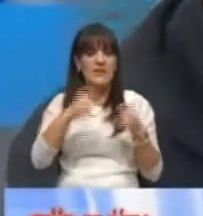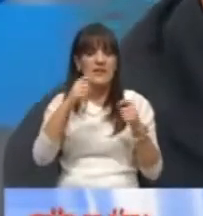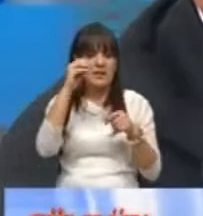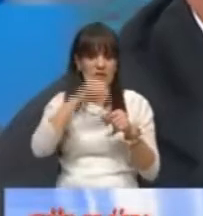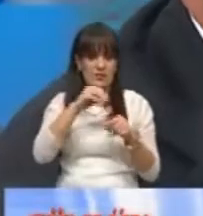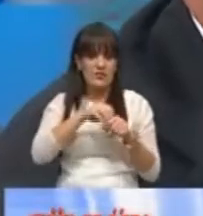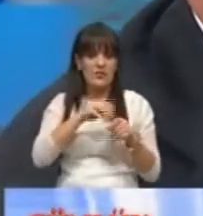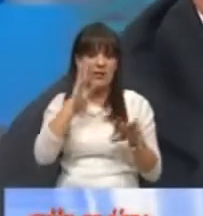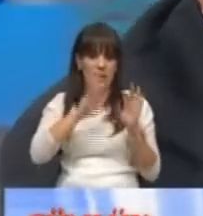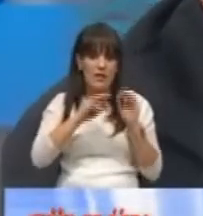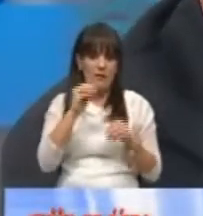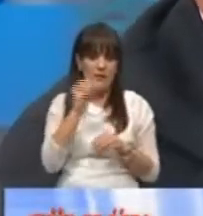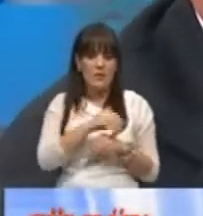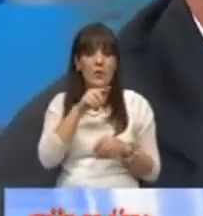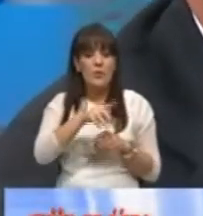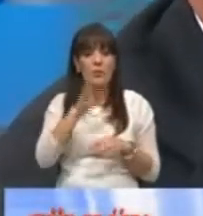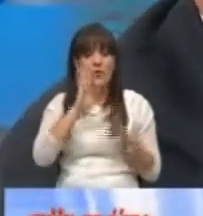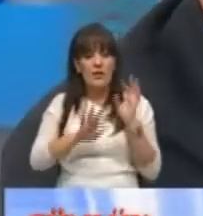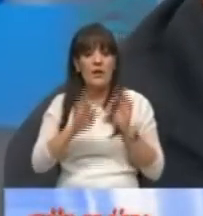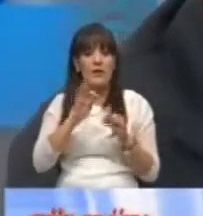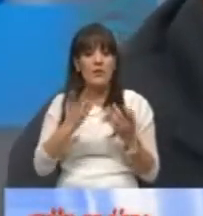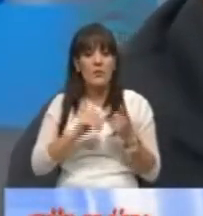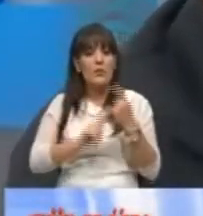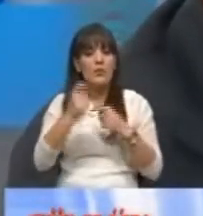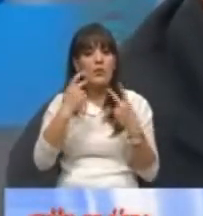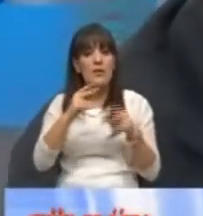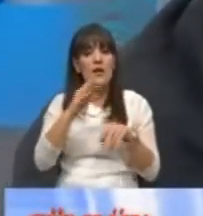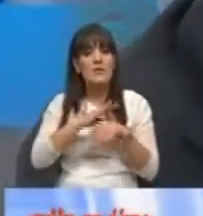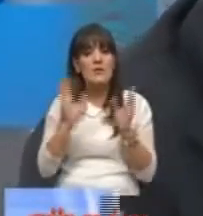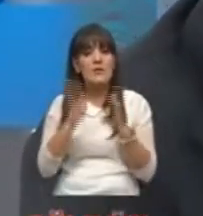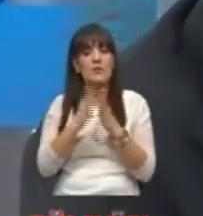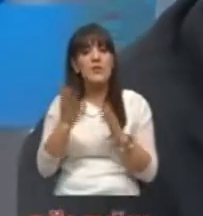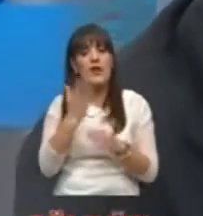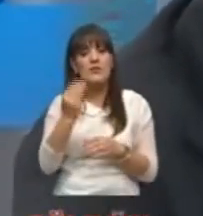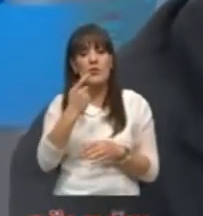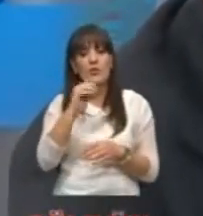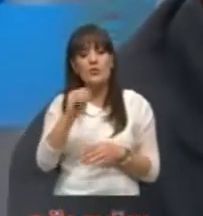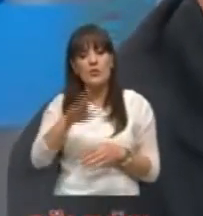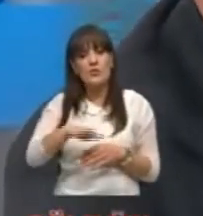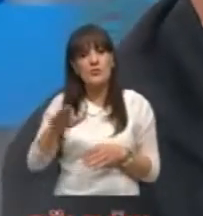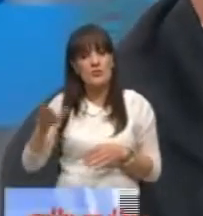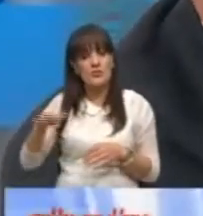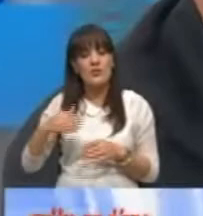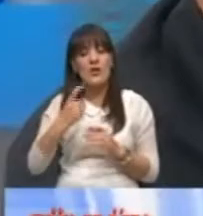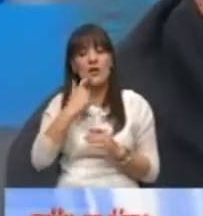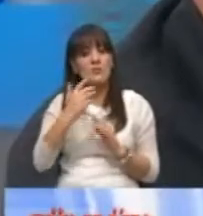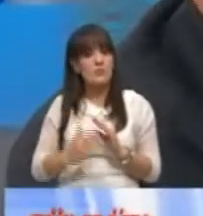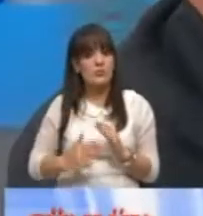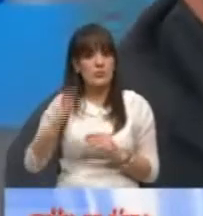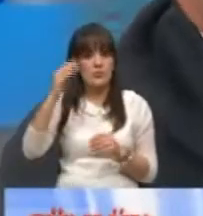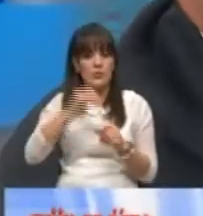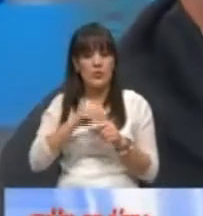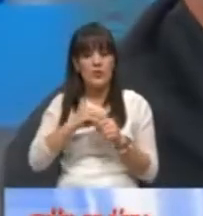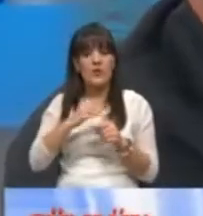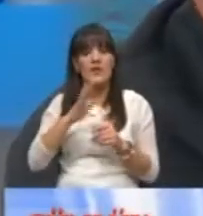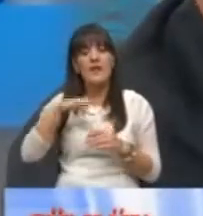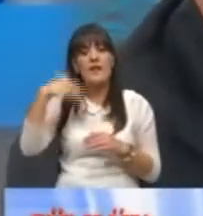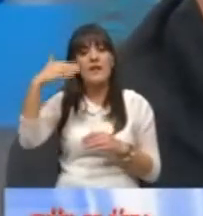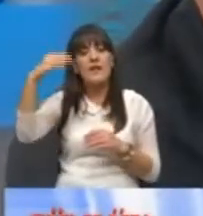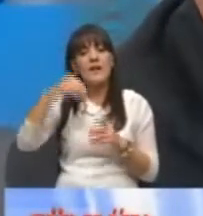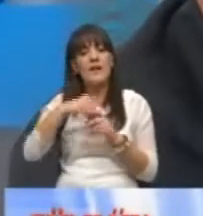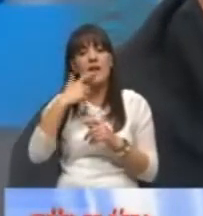bir tedavi. Bu tedaviyi tabii uygulayabileceğiniz hasta grubu daha çok çocukluk yaş grubunda, erişkin yaş grubuna ve ileri yaş